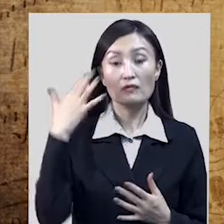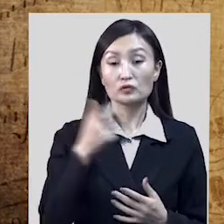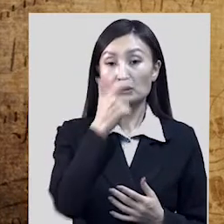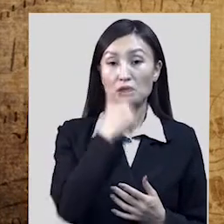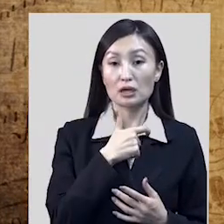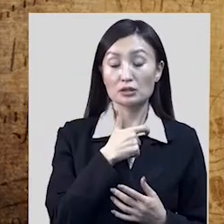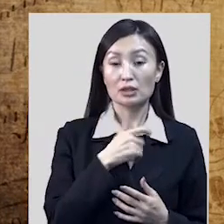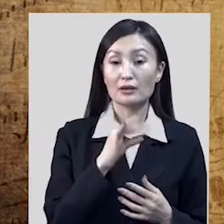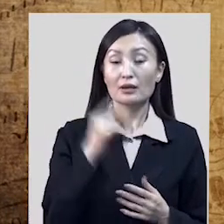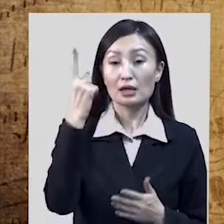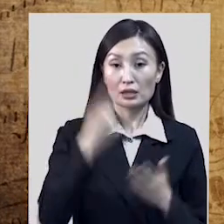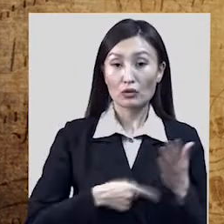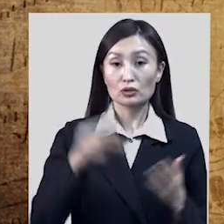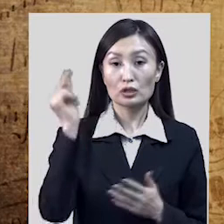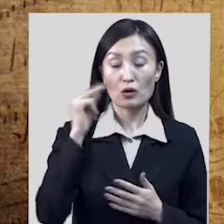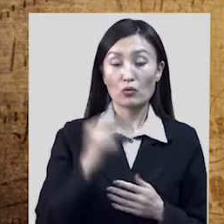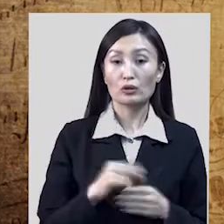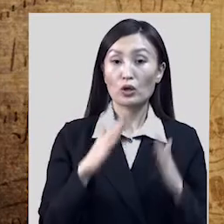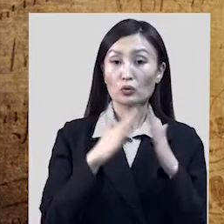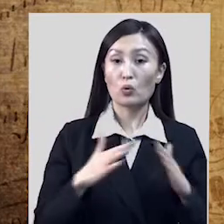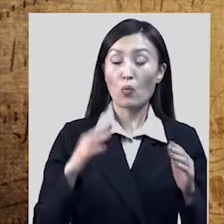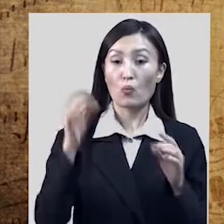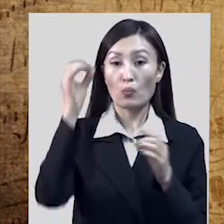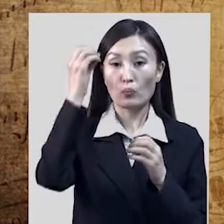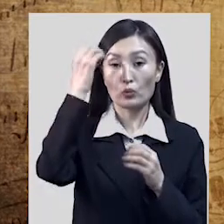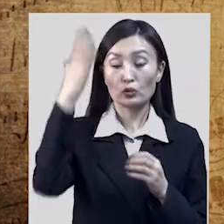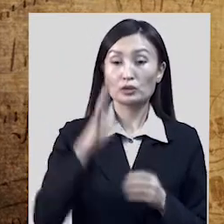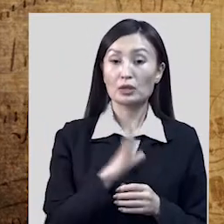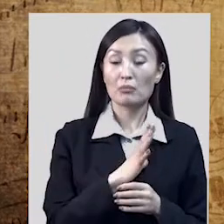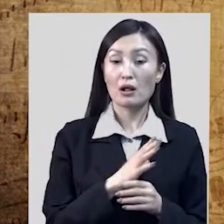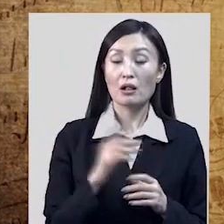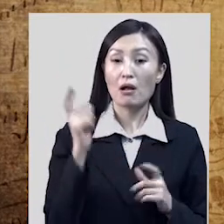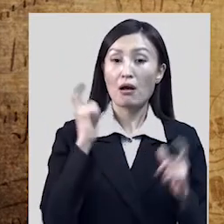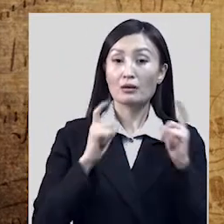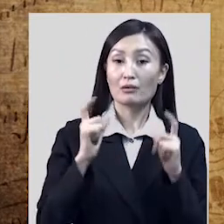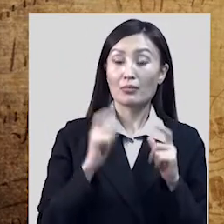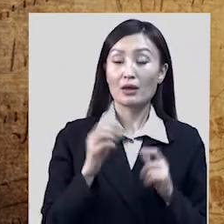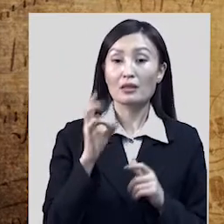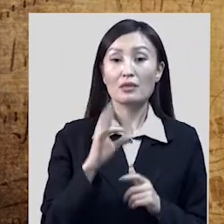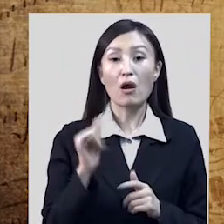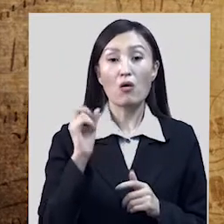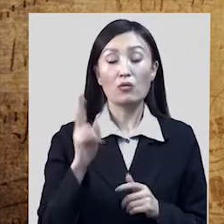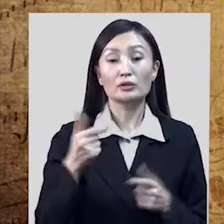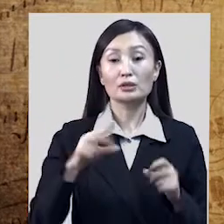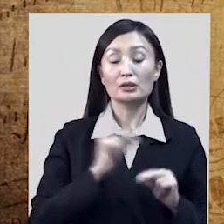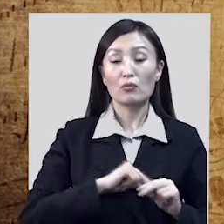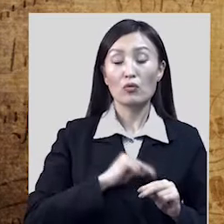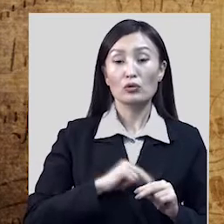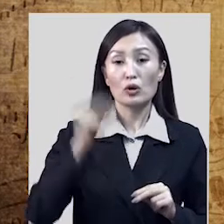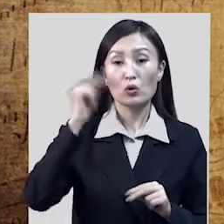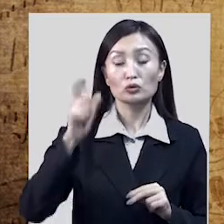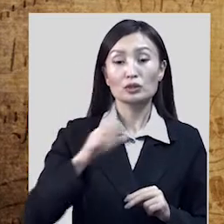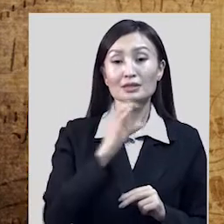нравственный и религиозные науки дом мудрости был своего рода академии наук где работали ученые из серии